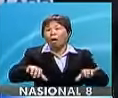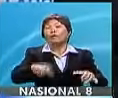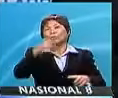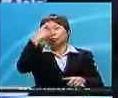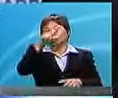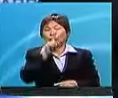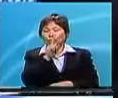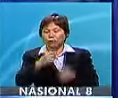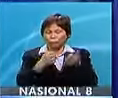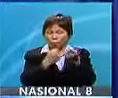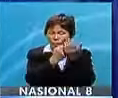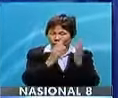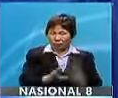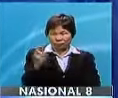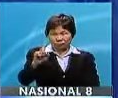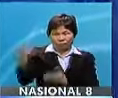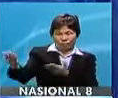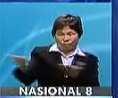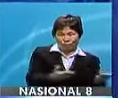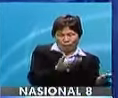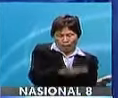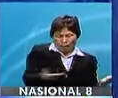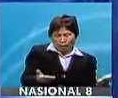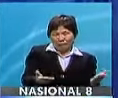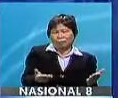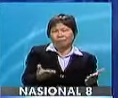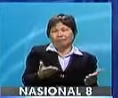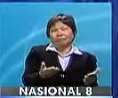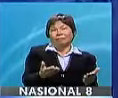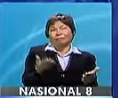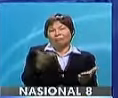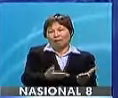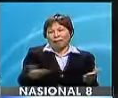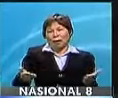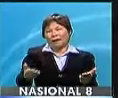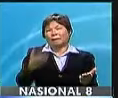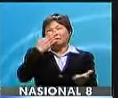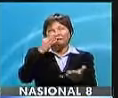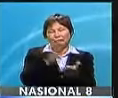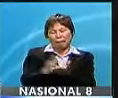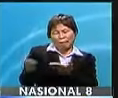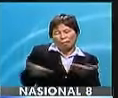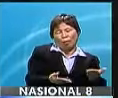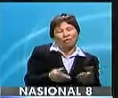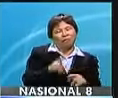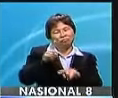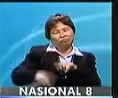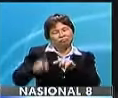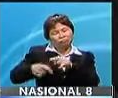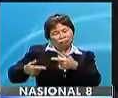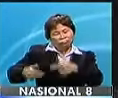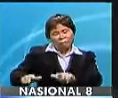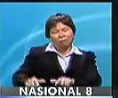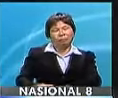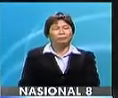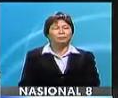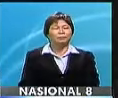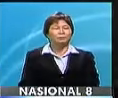bagi memastikan penyokong tidak membawa masuk bahan-bahan terlarang ke dalam stadium. Kita juga akan membuat